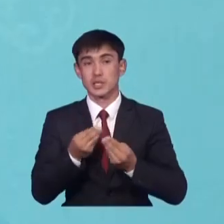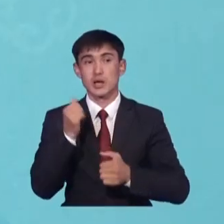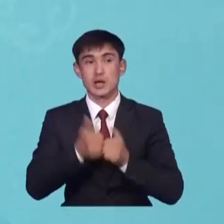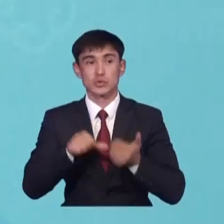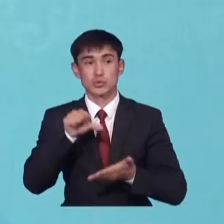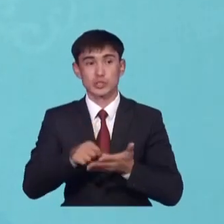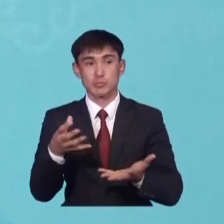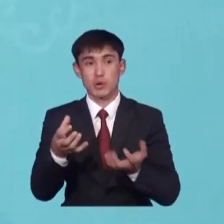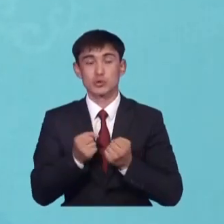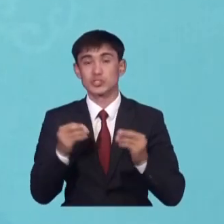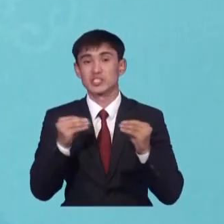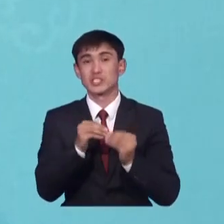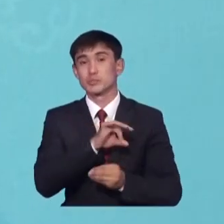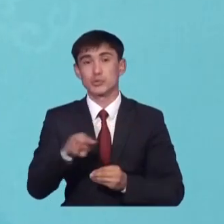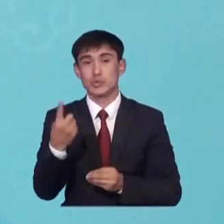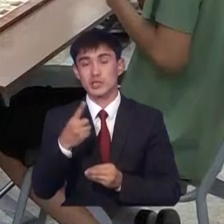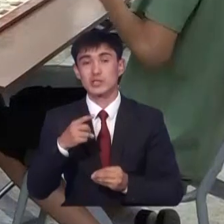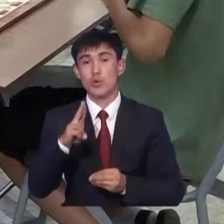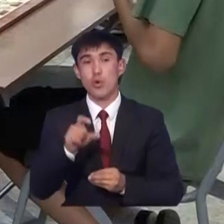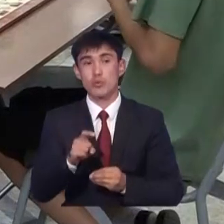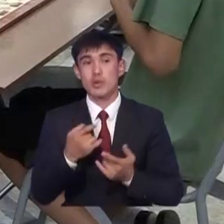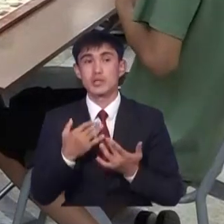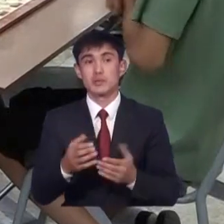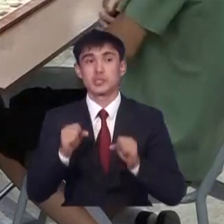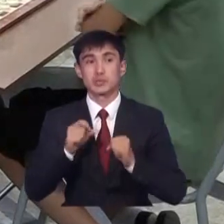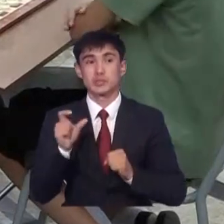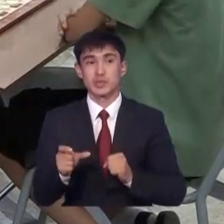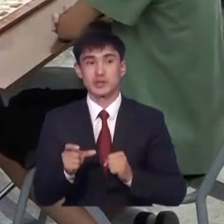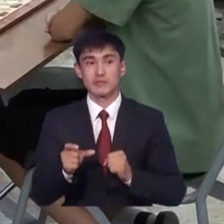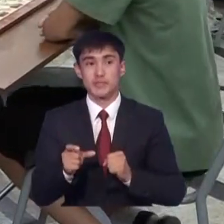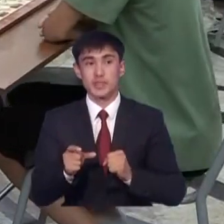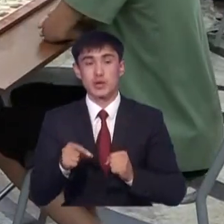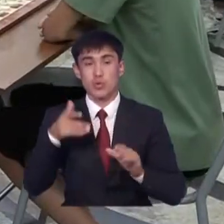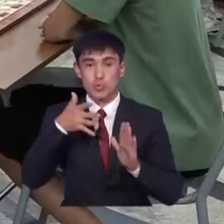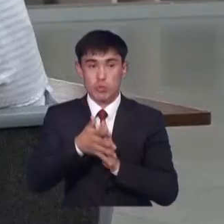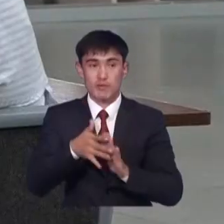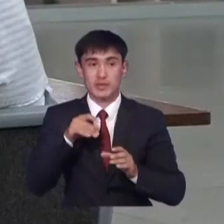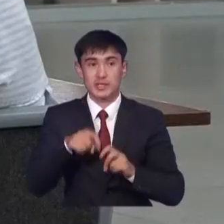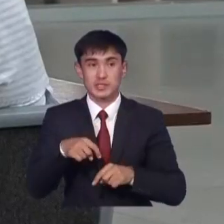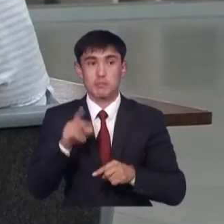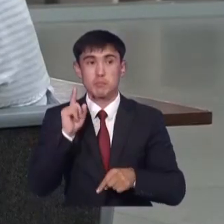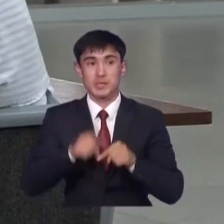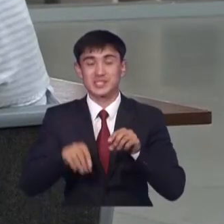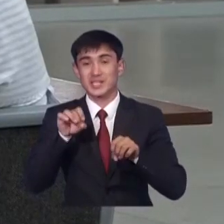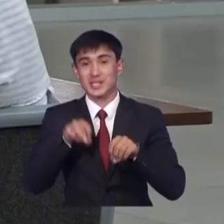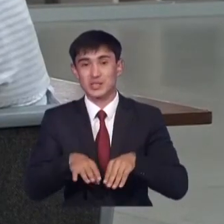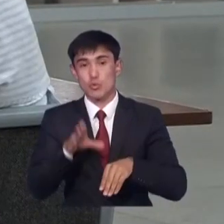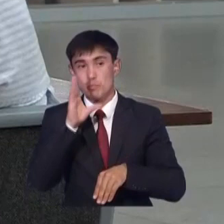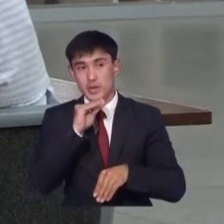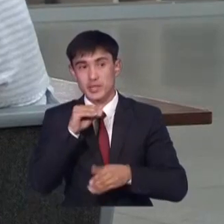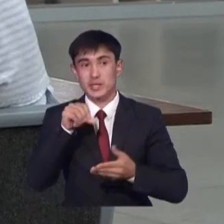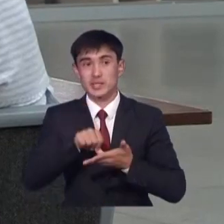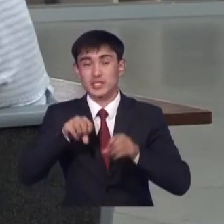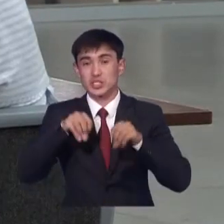каждый участник получит 10 минут на один ход, что потребует от спортсменов не только глубокого анализа, но и быстрой реакции и умения